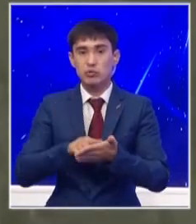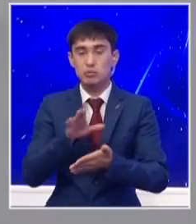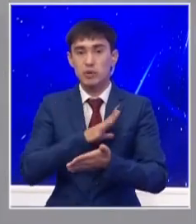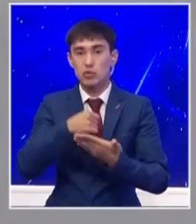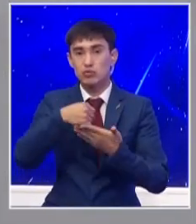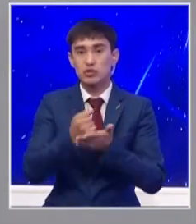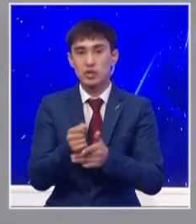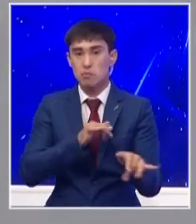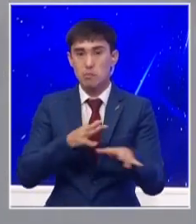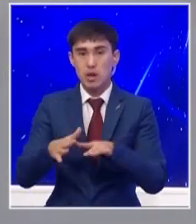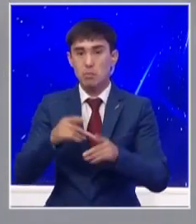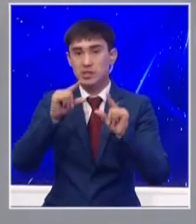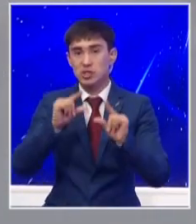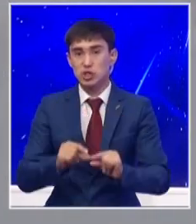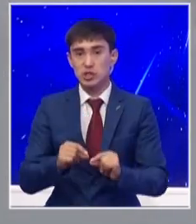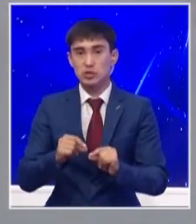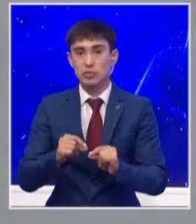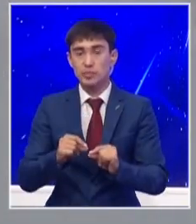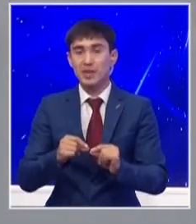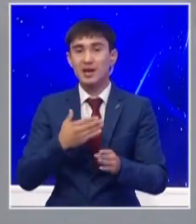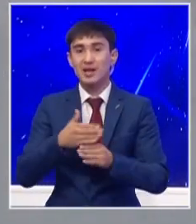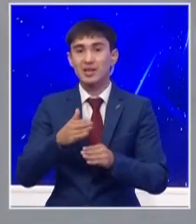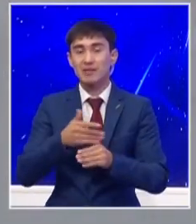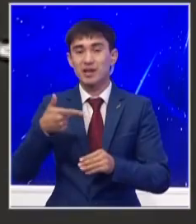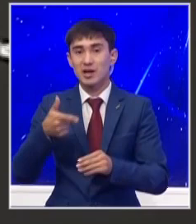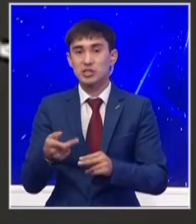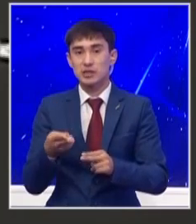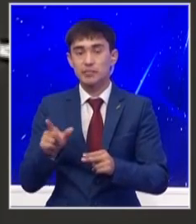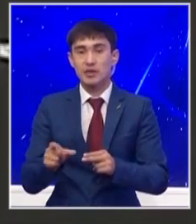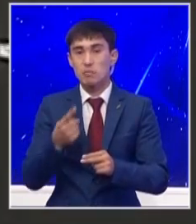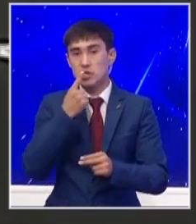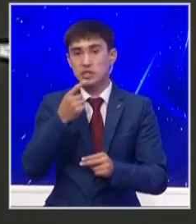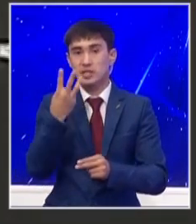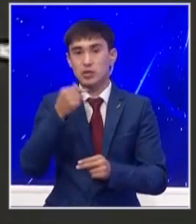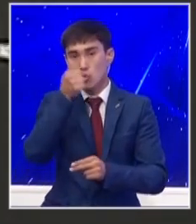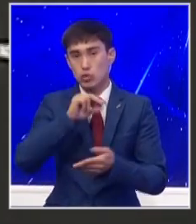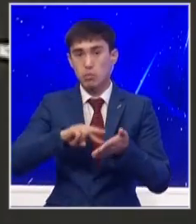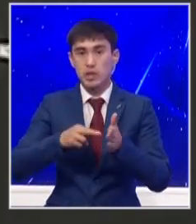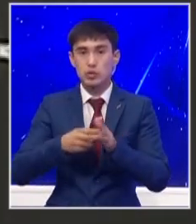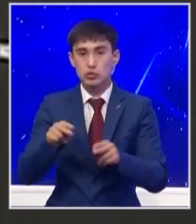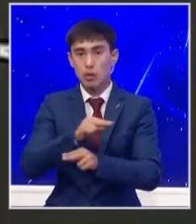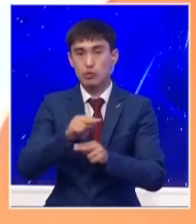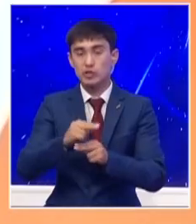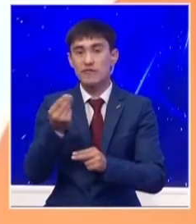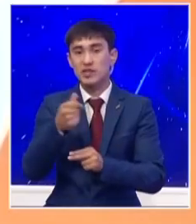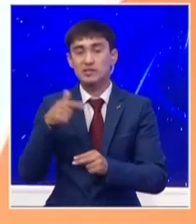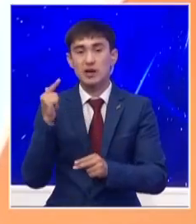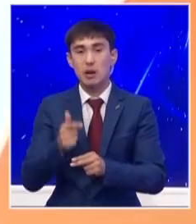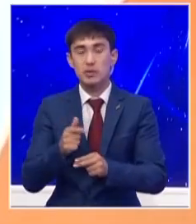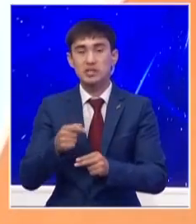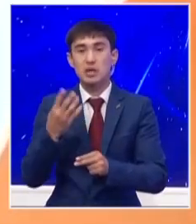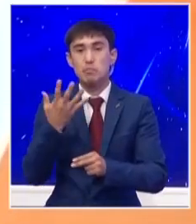и были утверждены меры по снижению чрезмерного кредитования граждан. В ближайшие 3 года планируется обучить